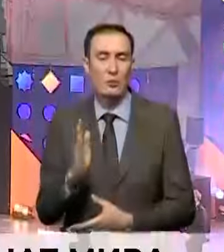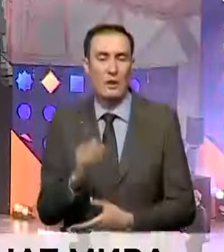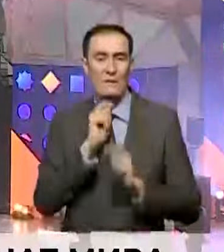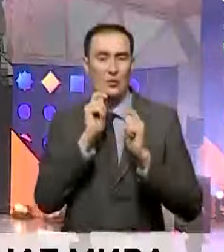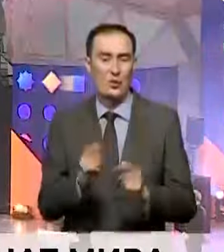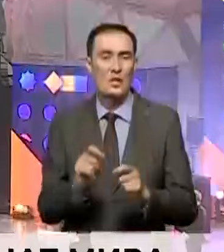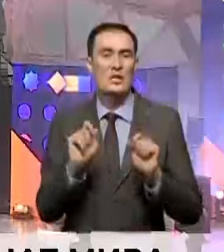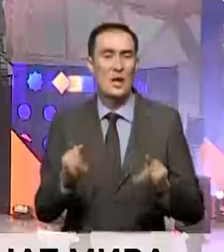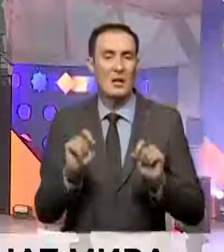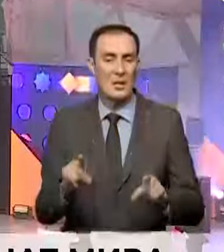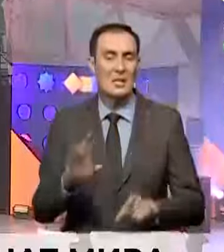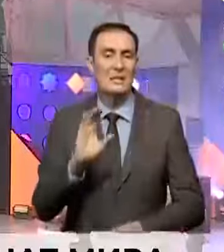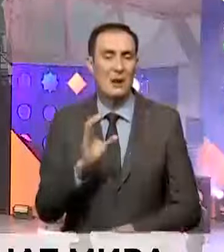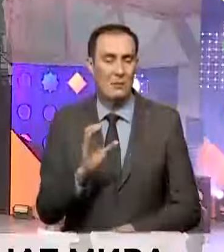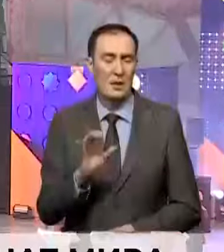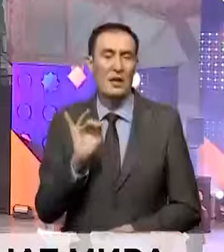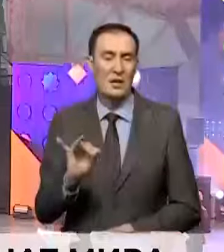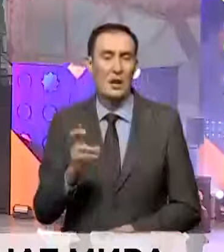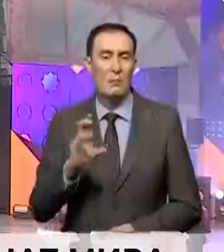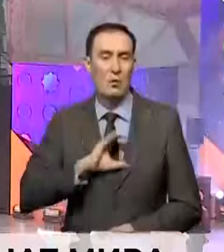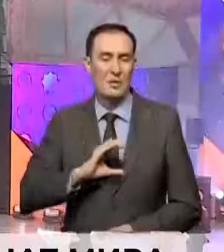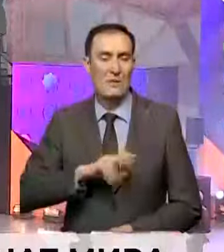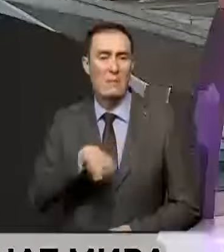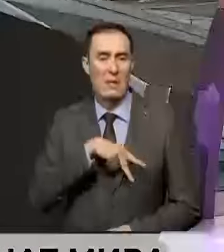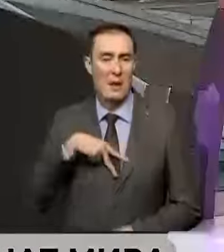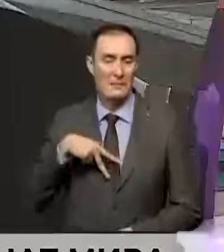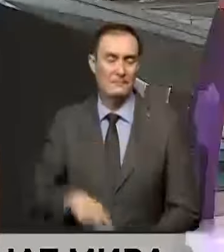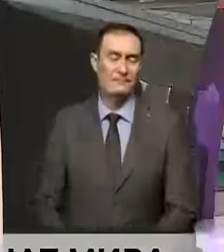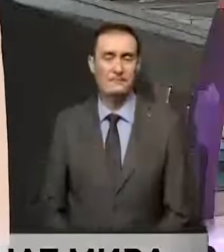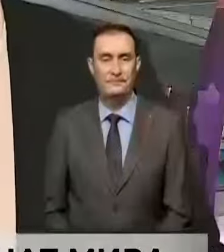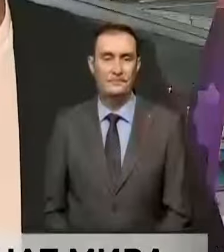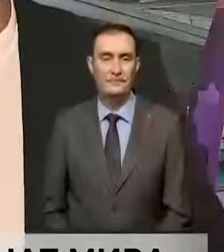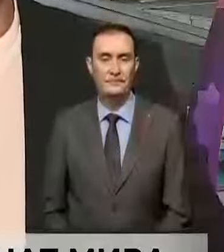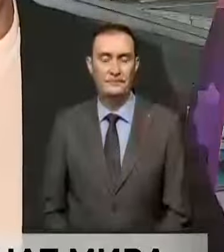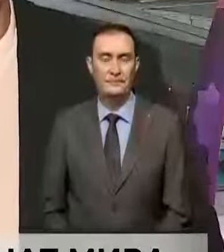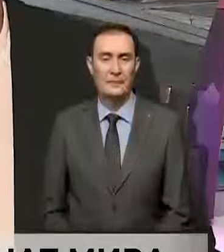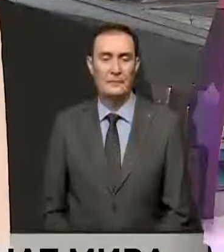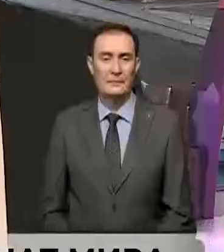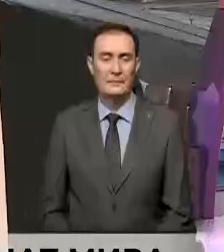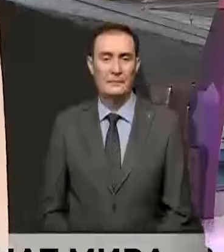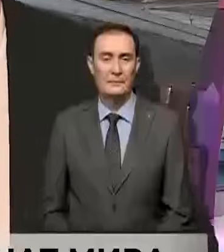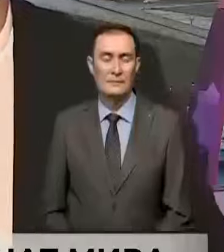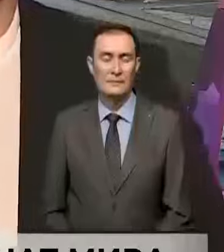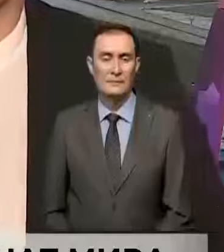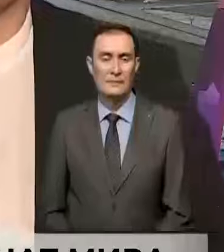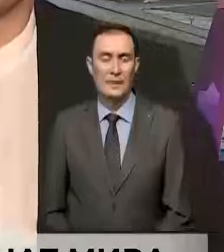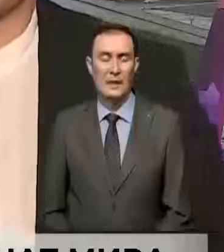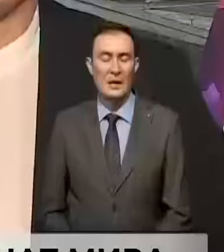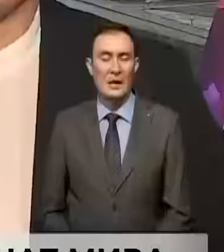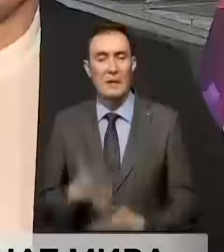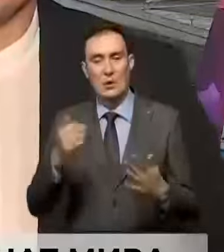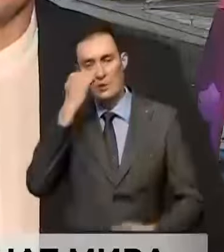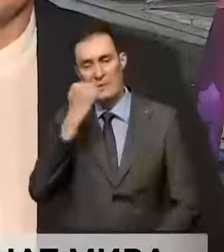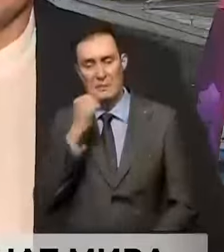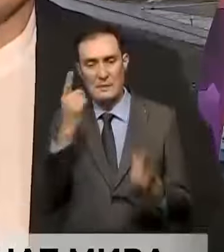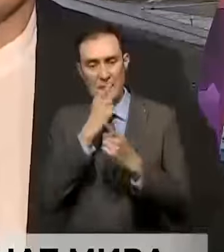вручены золотые, серебряные и бронзовые медали. Вера, у меня на этом все. Спасибо большое,